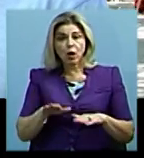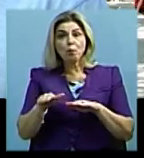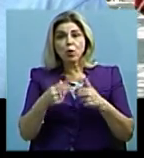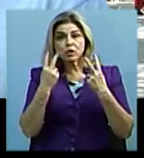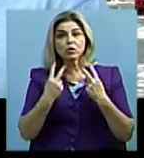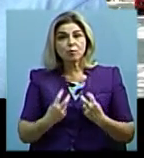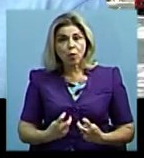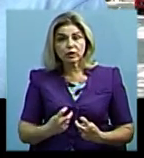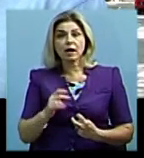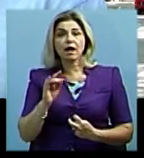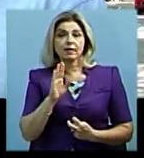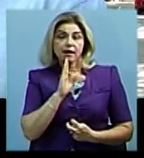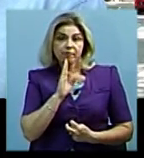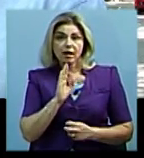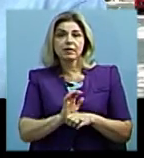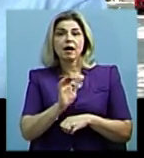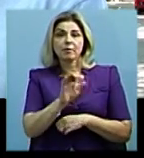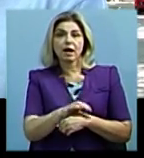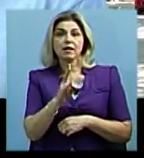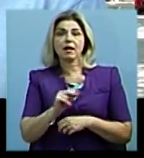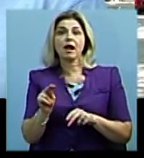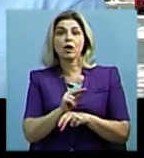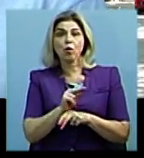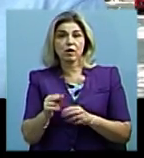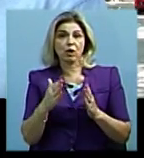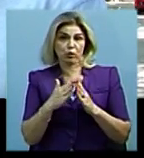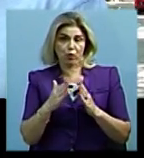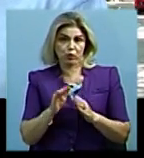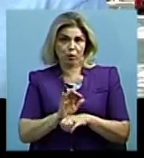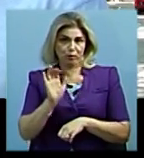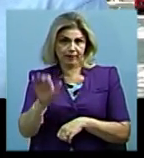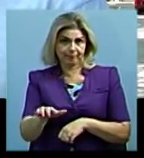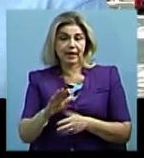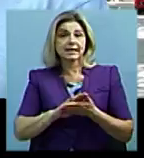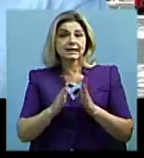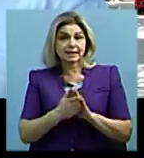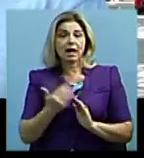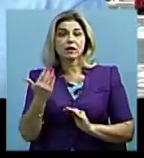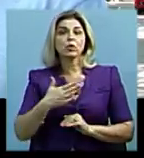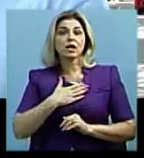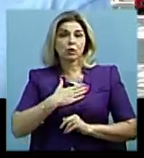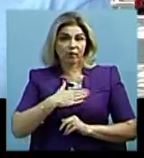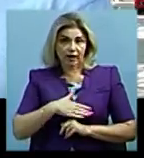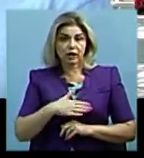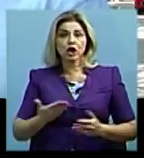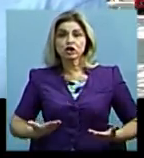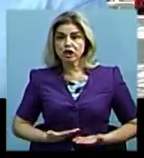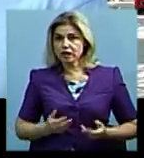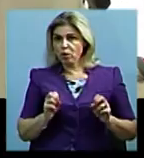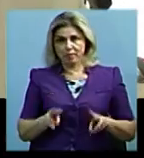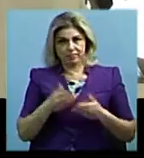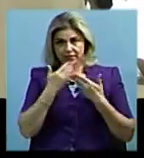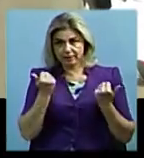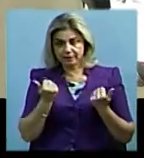осмотру дитина направлена на амбулаторне лікування, тобто додому. Стан її задовільний. Життю нічого не